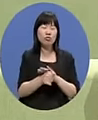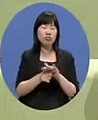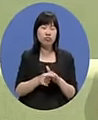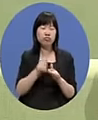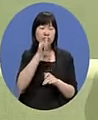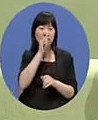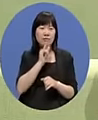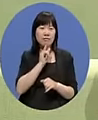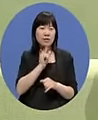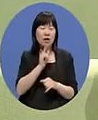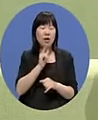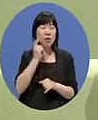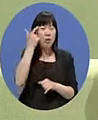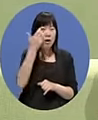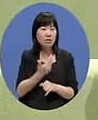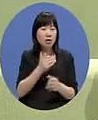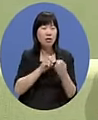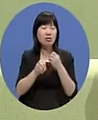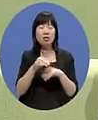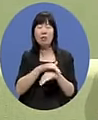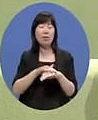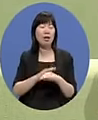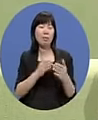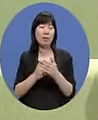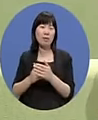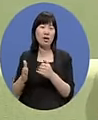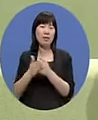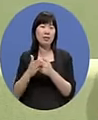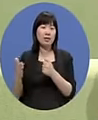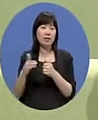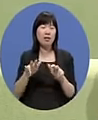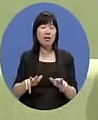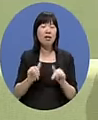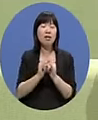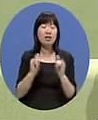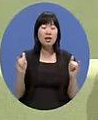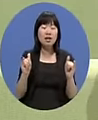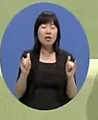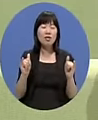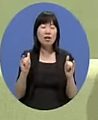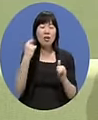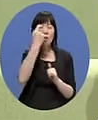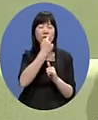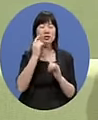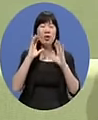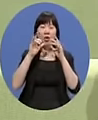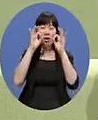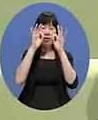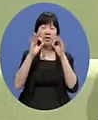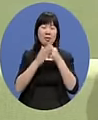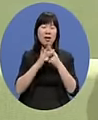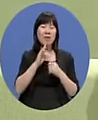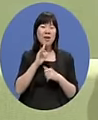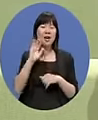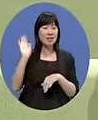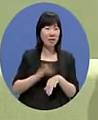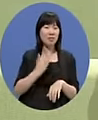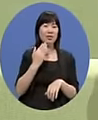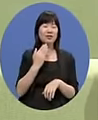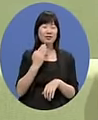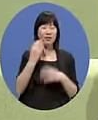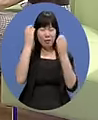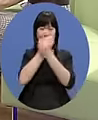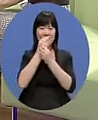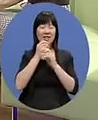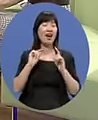돼요. 네. 물어봐도 잘 대답을 못하고 하니까 네. 사람들이 얼굴도 어려 보이니까 되게 말 못하는 줄 알더라고요.